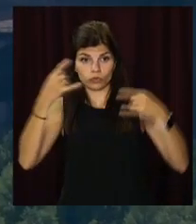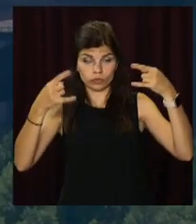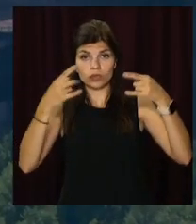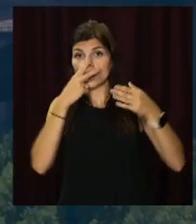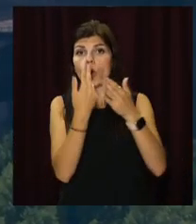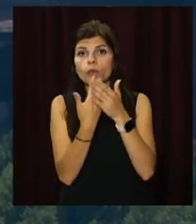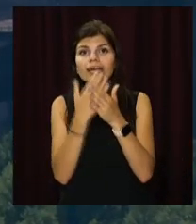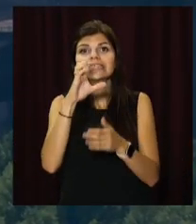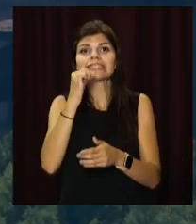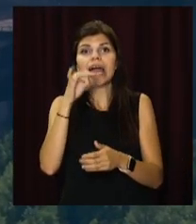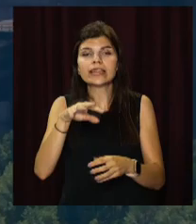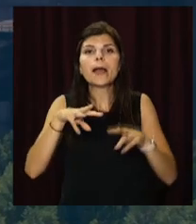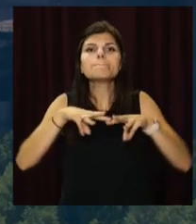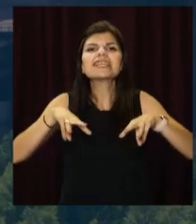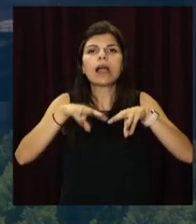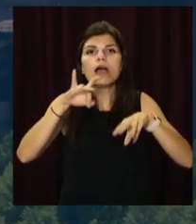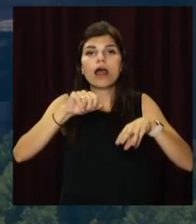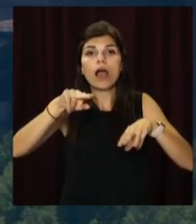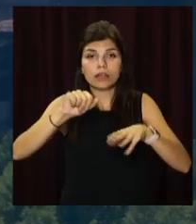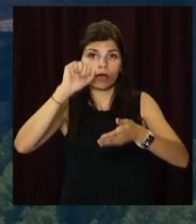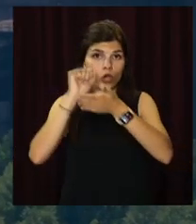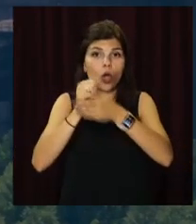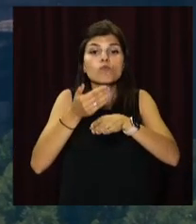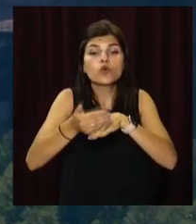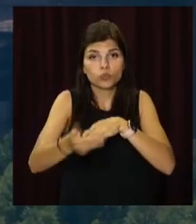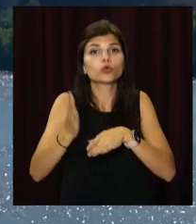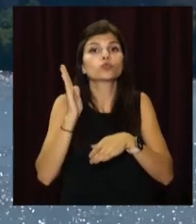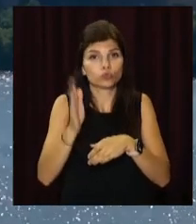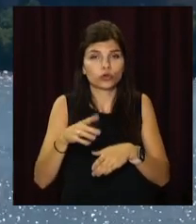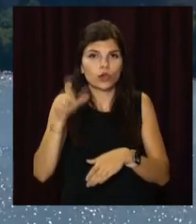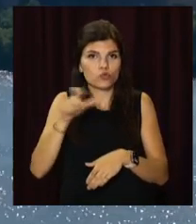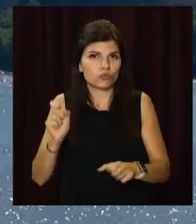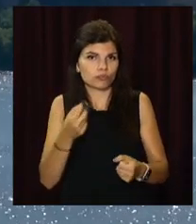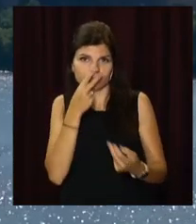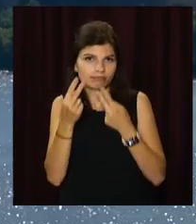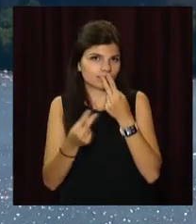на сайті міськради. Альона Вєтрова, Ірада Акімова, Ігор Василенко, Open News, телеканал «Відкритий».